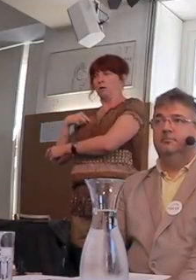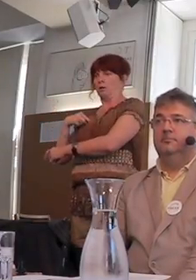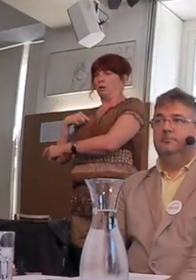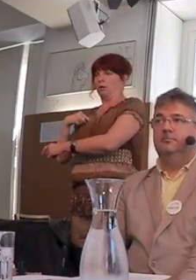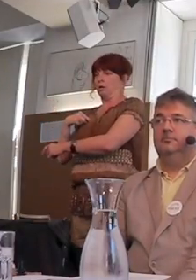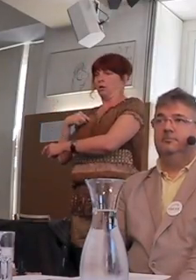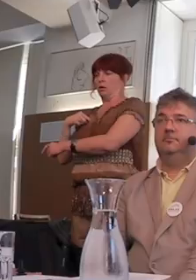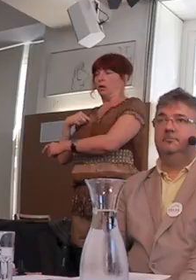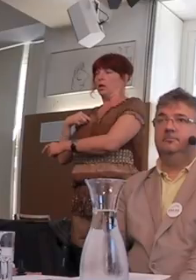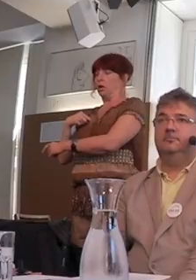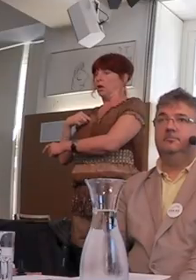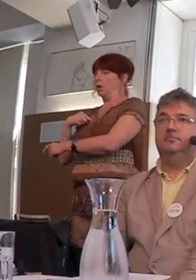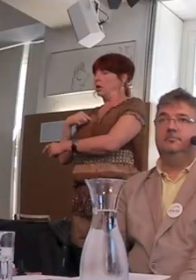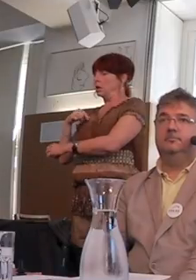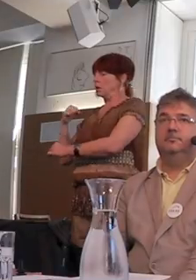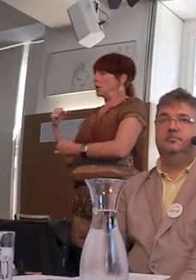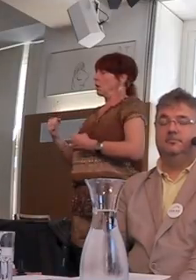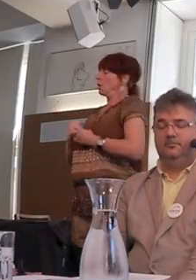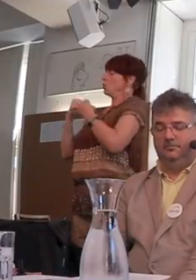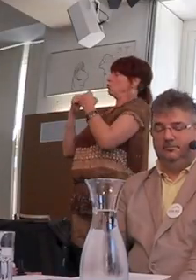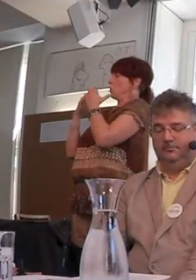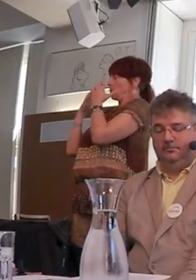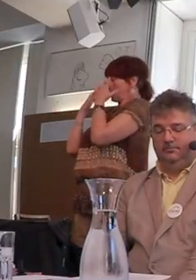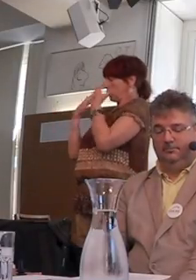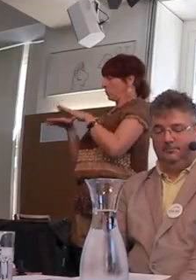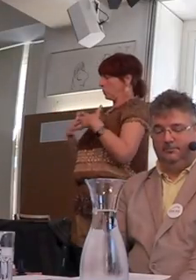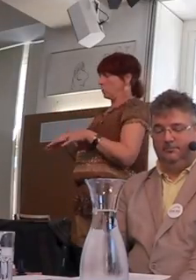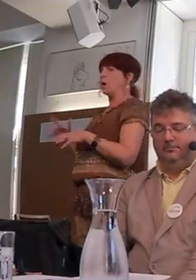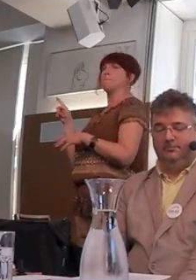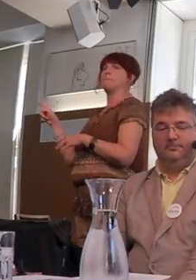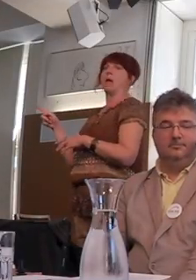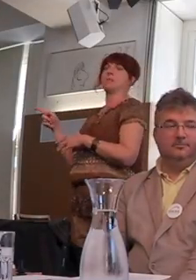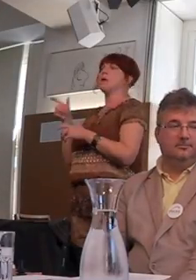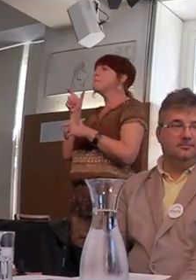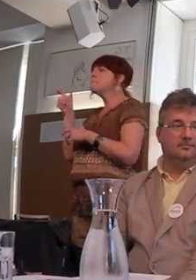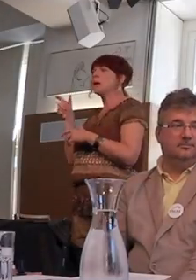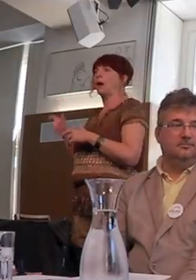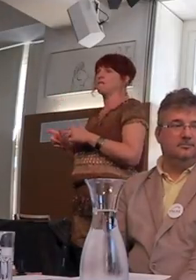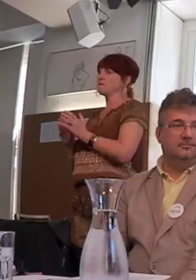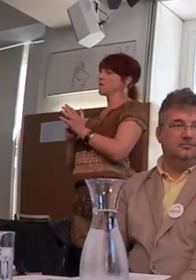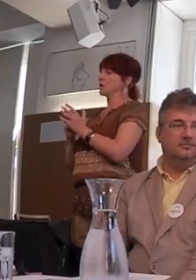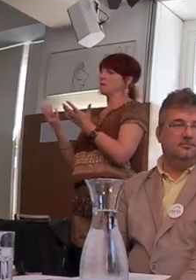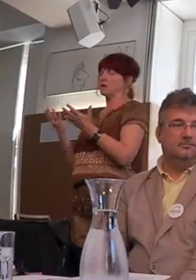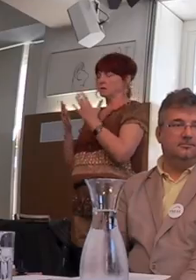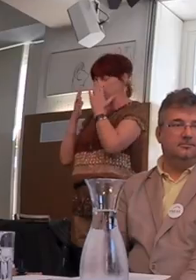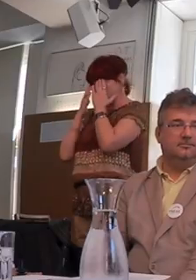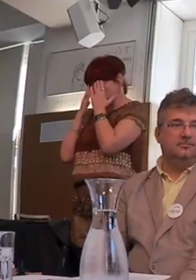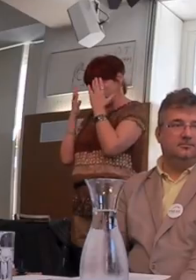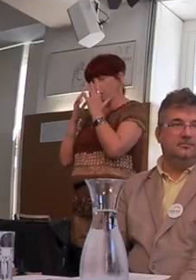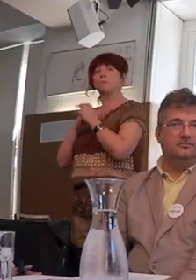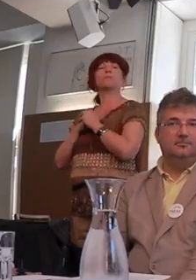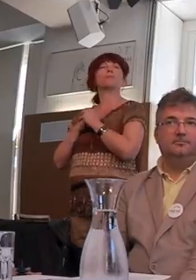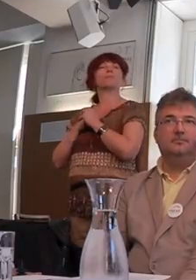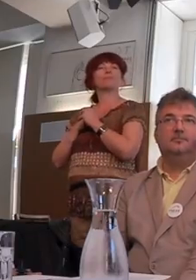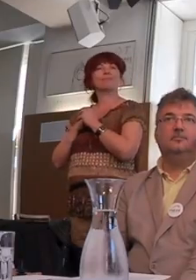die Terminologie selber sehr erschrocken, weil ich hatte eigentlich erst